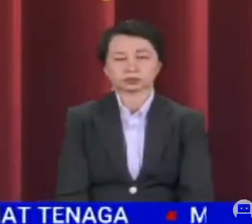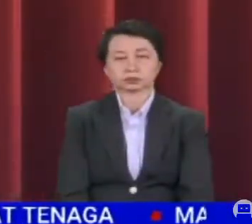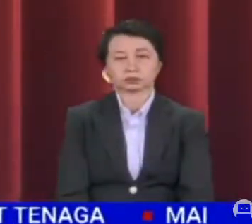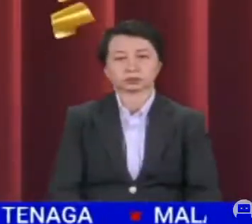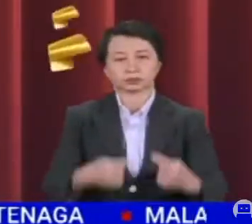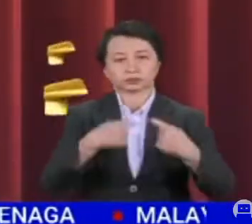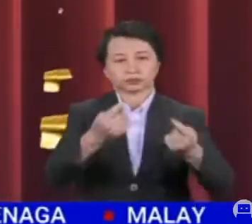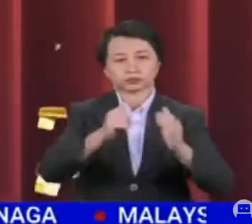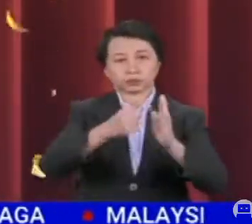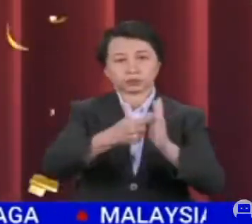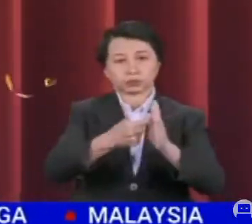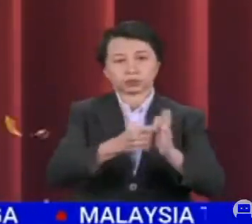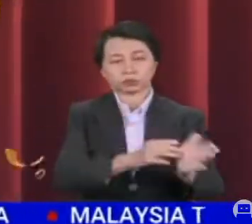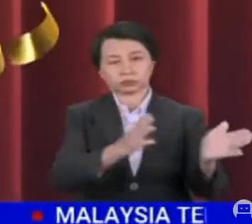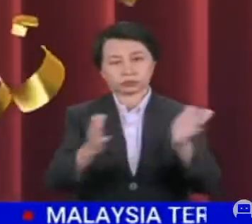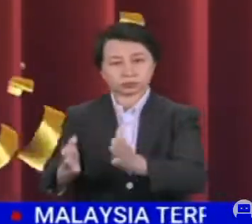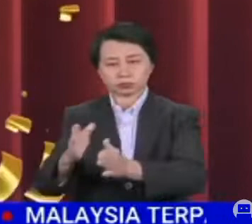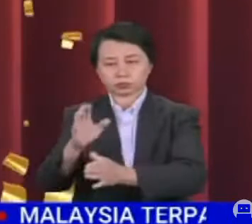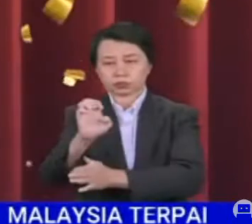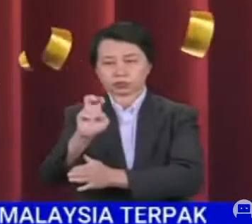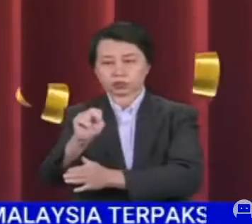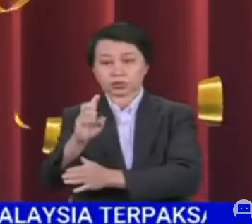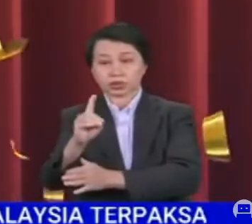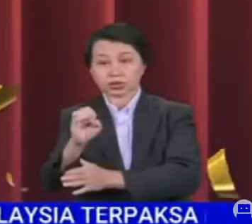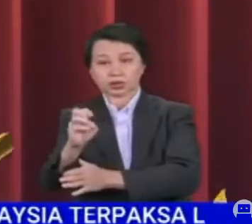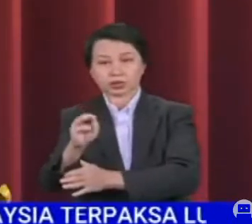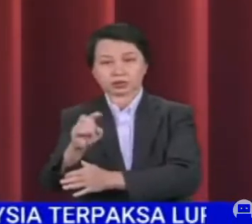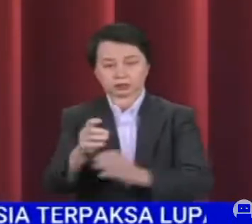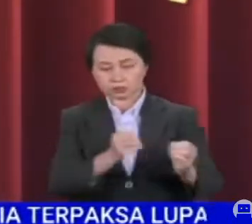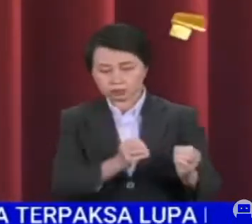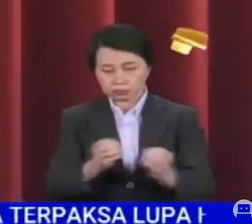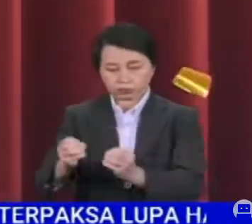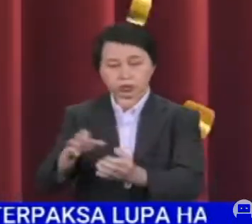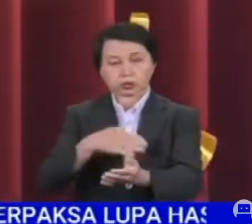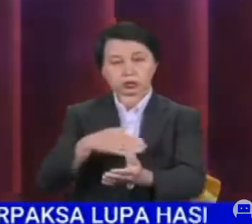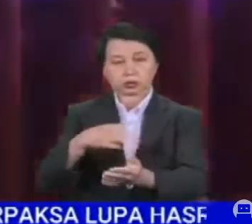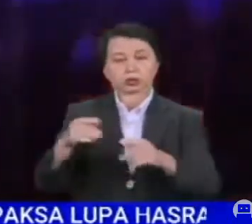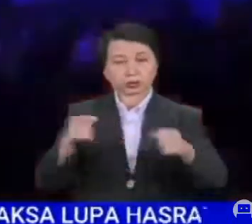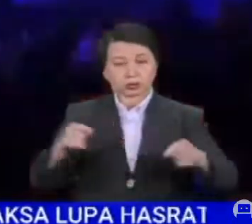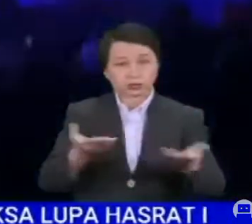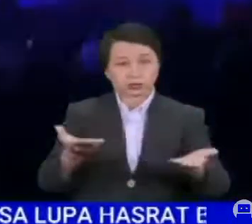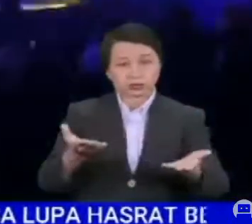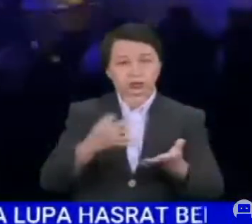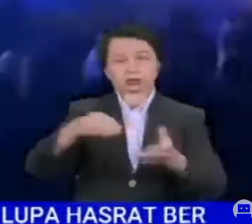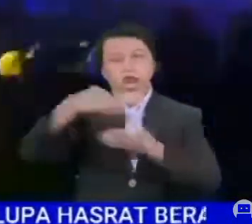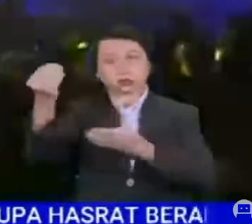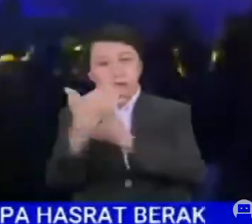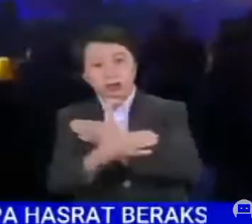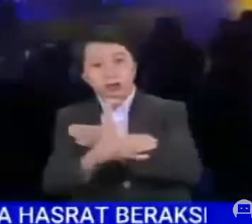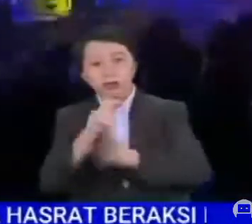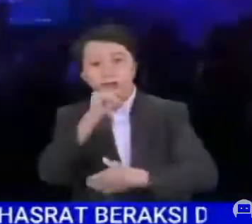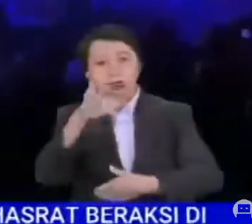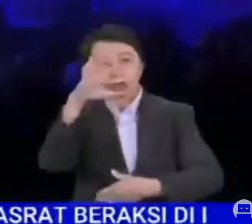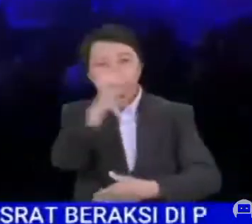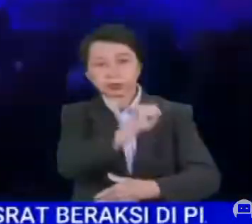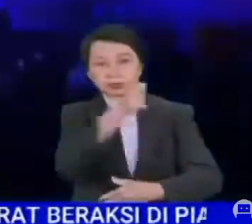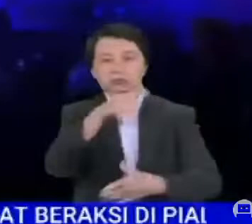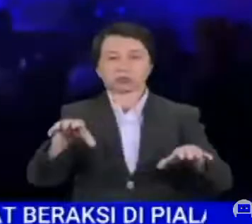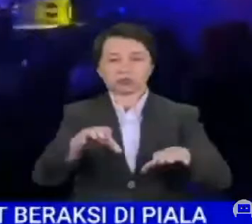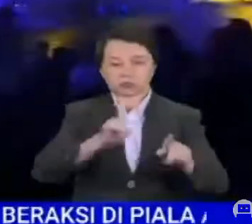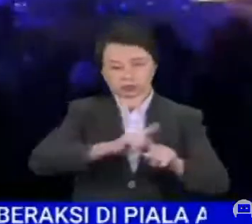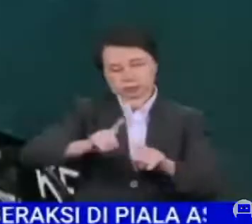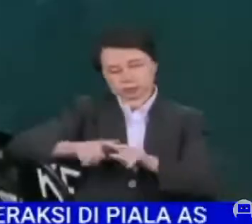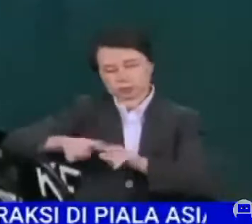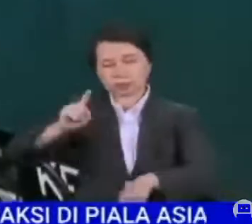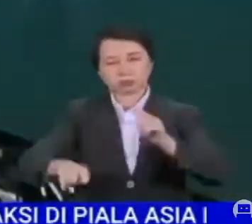Sejak bermulanya fasa peralihan ke endemik, penganjur konsert tempatan dan luar negara nampaknya tidak melepaskan peluang mengadakan pelbagai